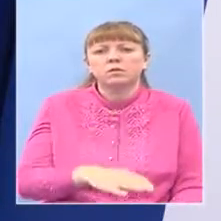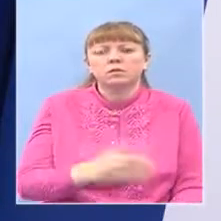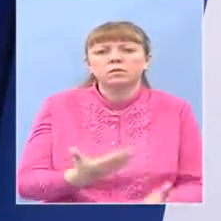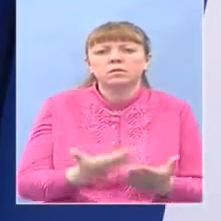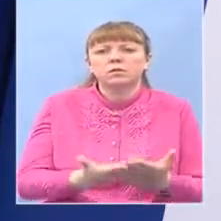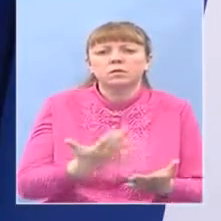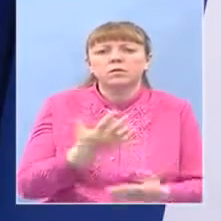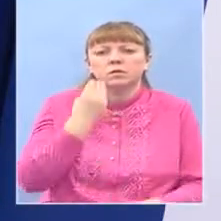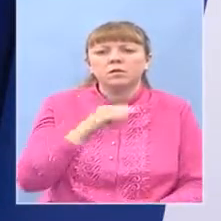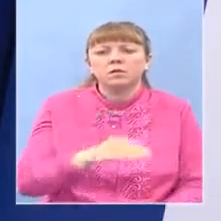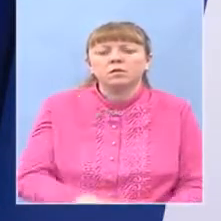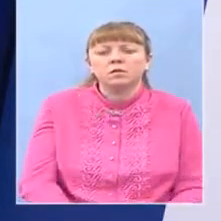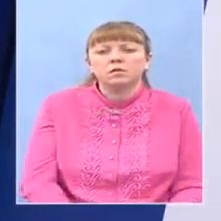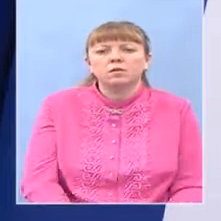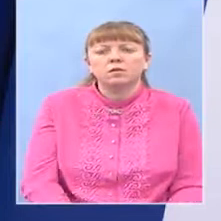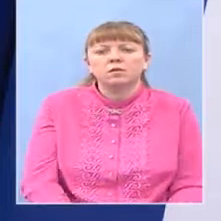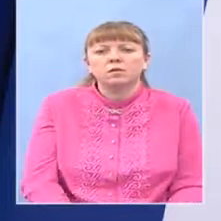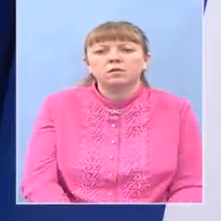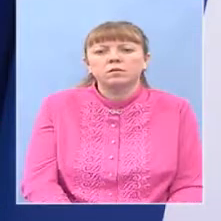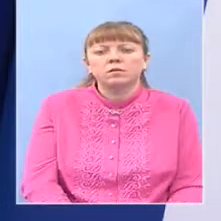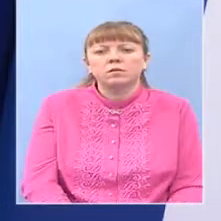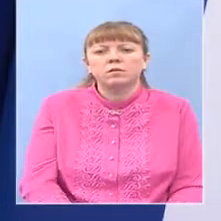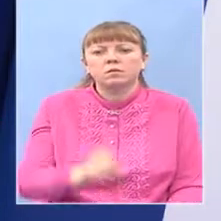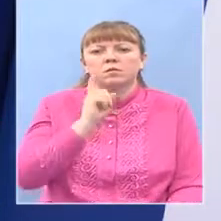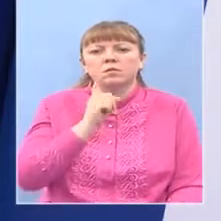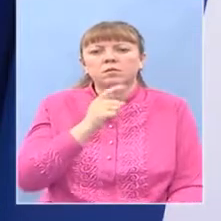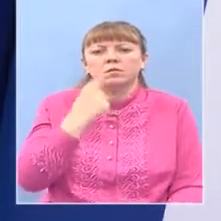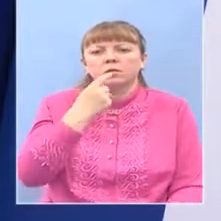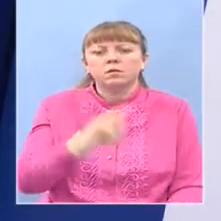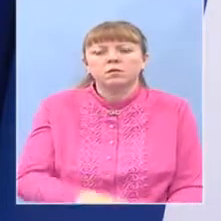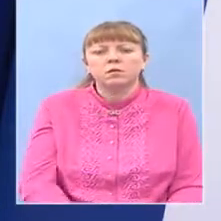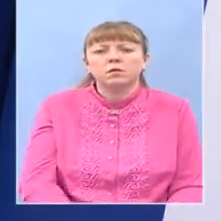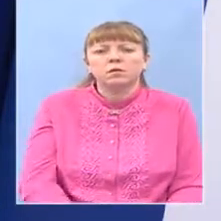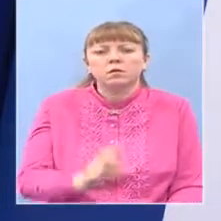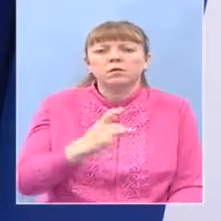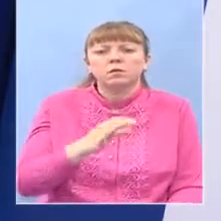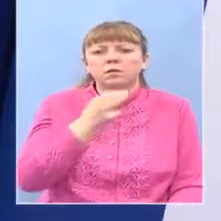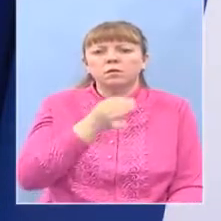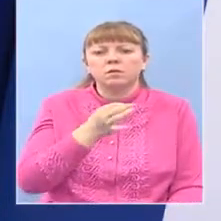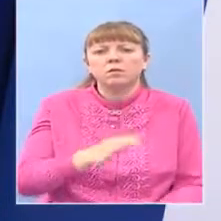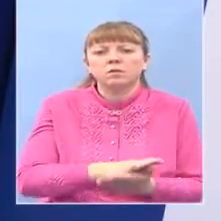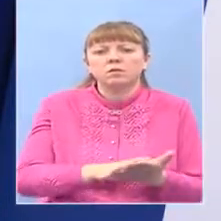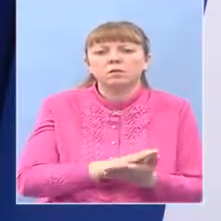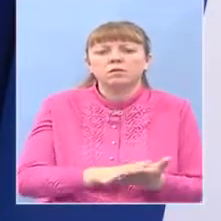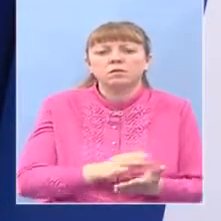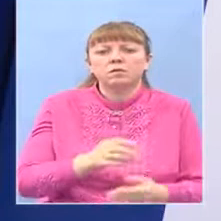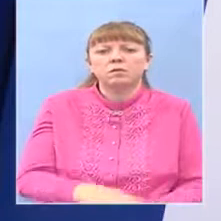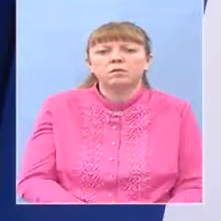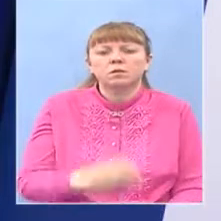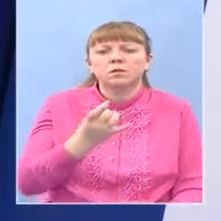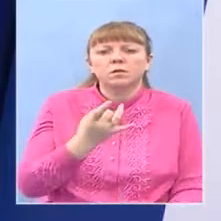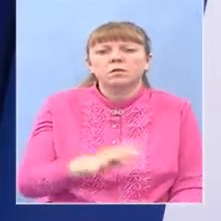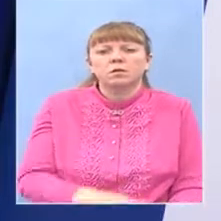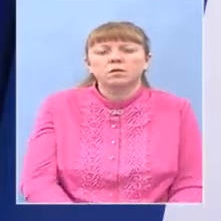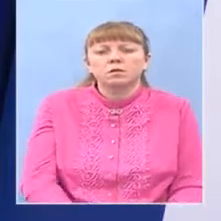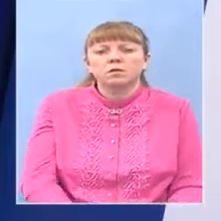показывают, насколько эффективны. Я не говорю про молодежные там, проекты, да, где разовые, может быть. Мы